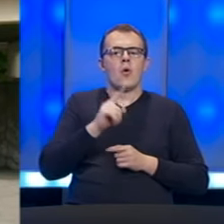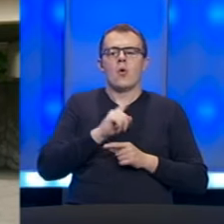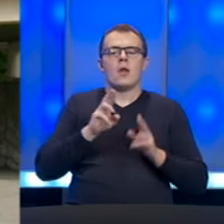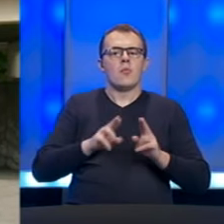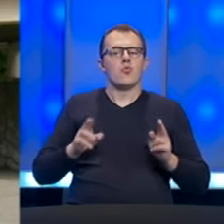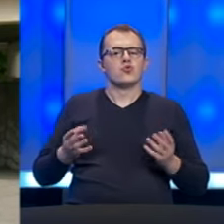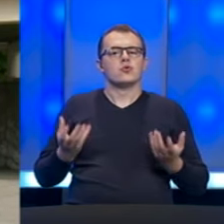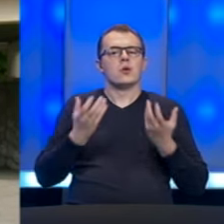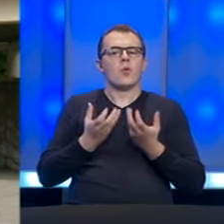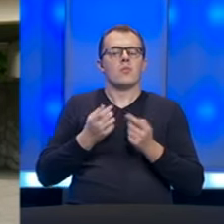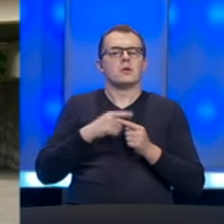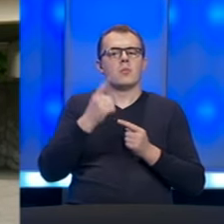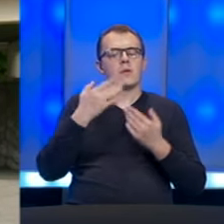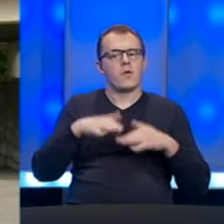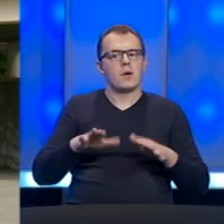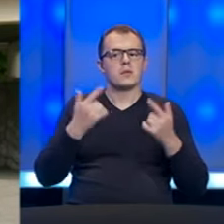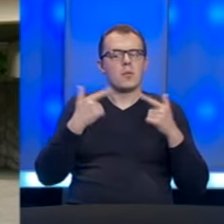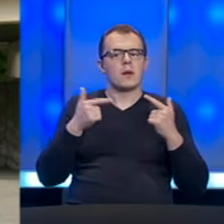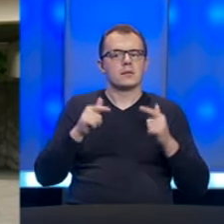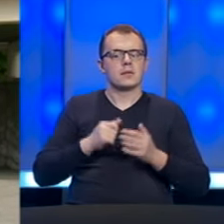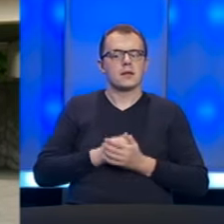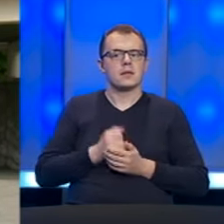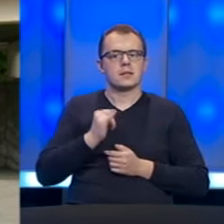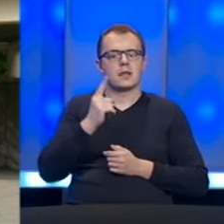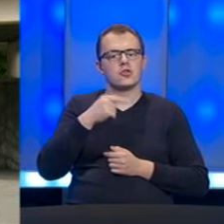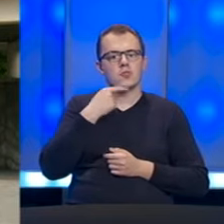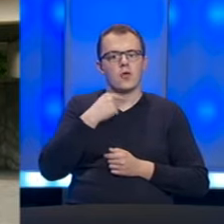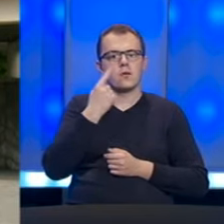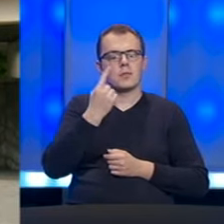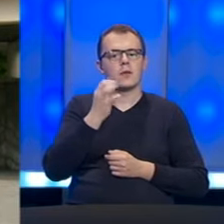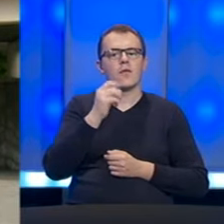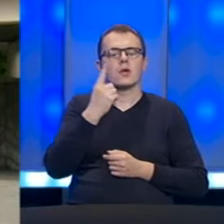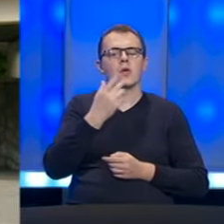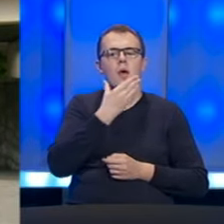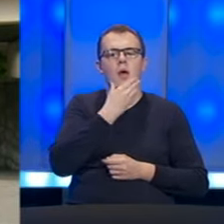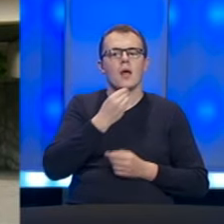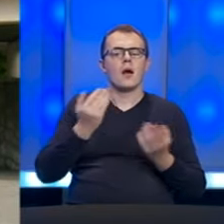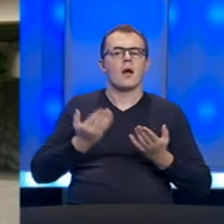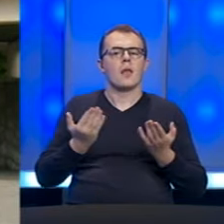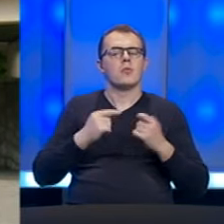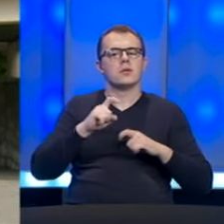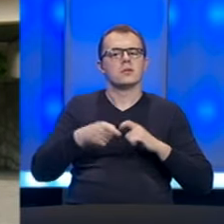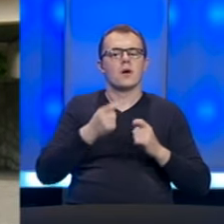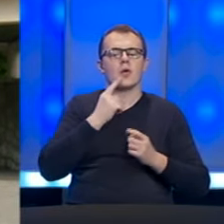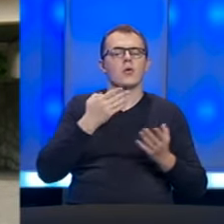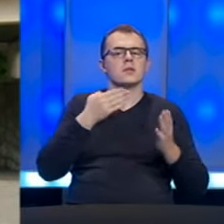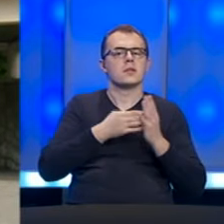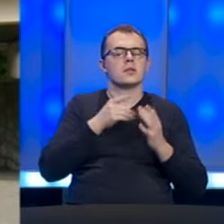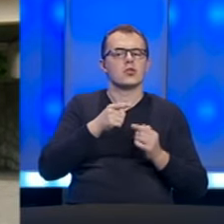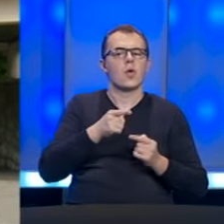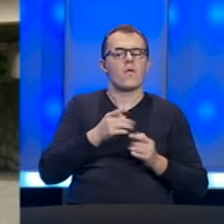nemogućnosti okupljanja zbog prvomajskog praznika. A sada ćemo govoriti prvo o jednoj lijepoj stvari koja se tiče